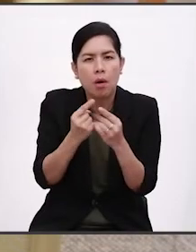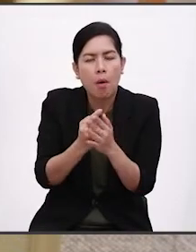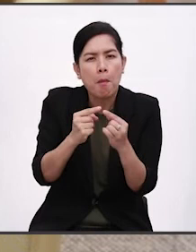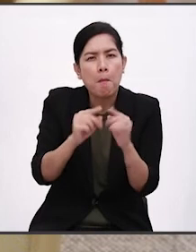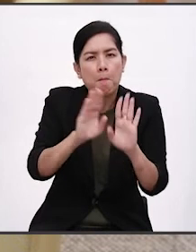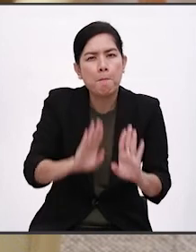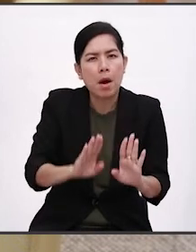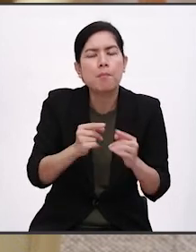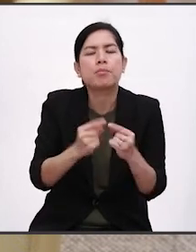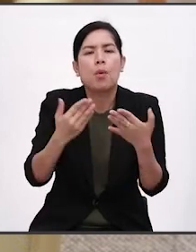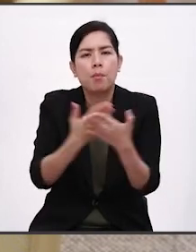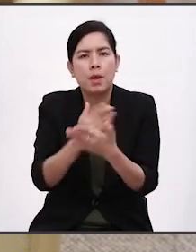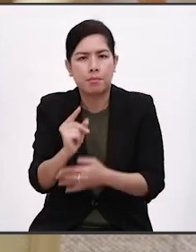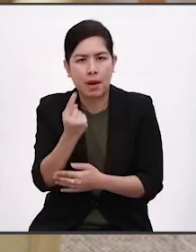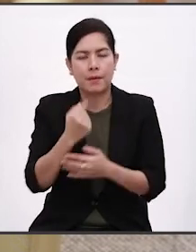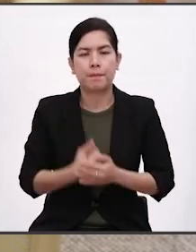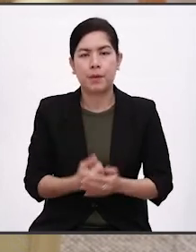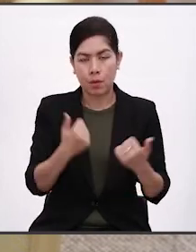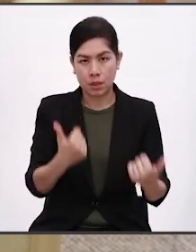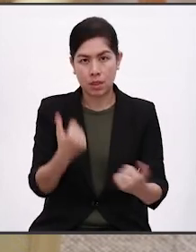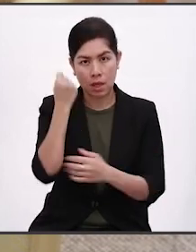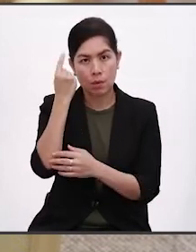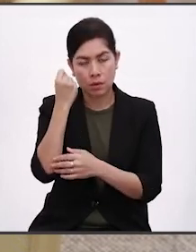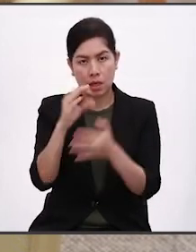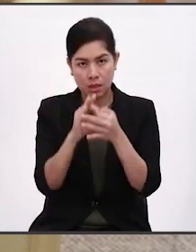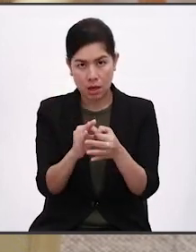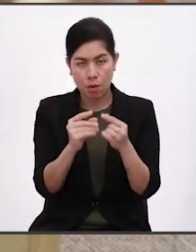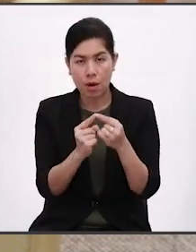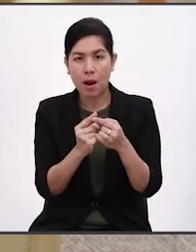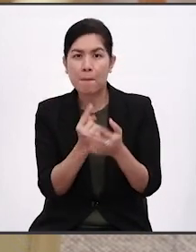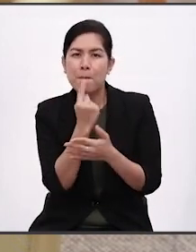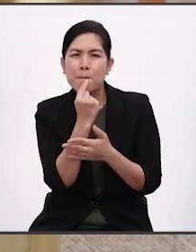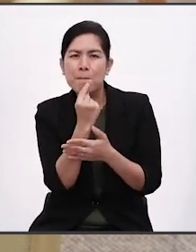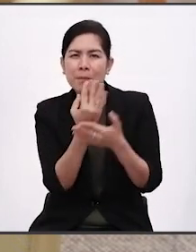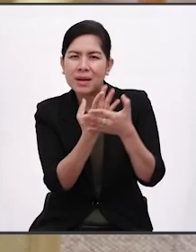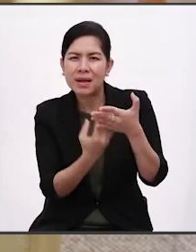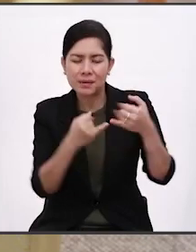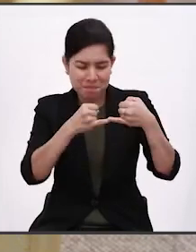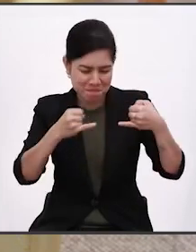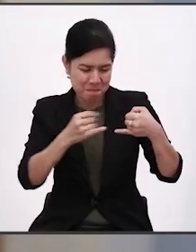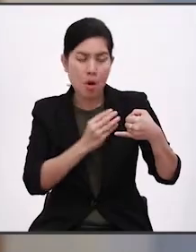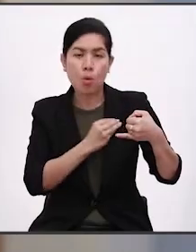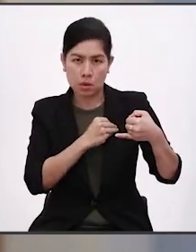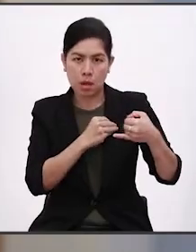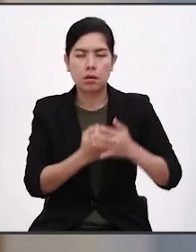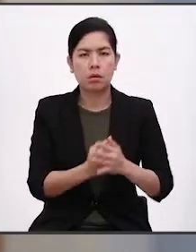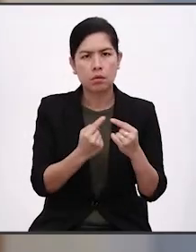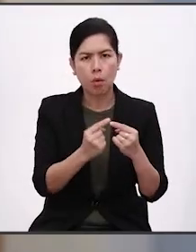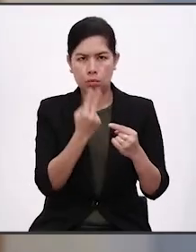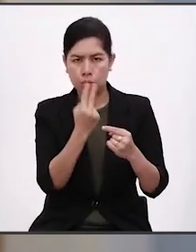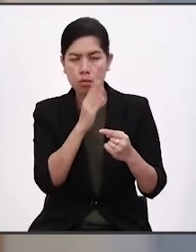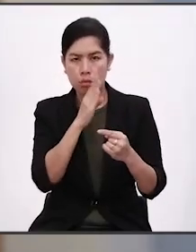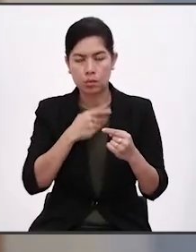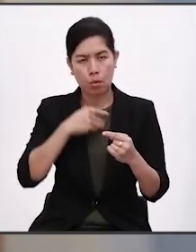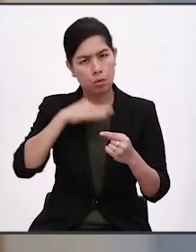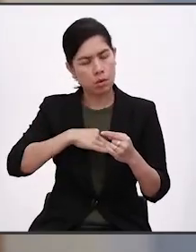เอาละค่ะวันนี้เราทำความเข้าใจกันนะคะเกี่ยวกับเรื่องของโรคหลอดเลือดแล้วก็สังเกตอาการตัวเองเบื้องต้นอย่าชะล่าใจนะอย่างที่คุณหมอบ